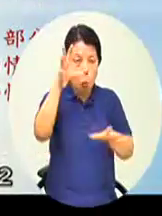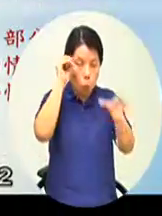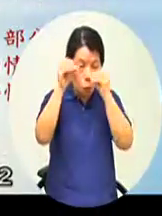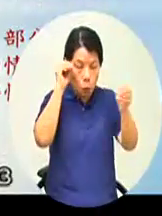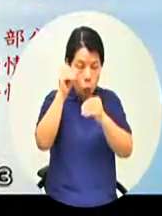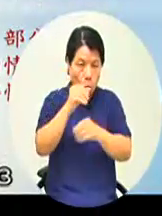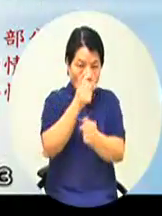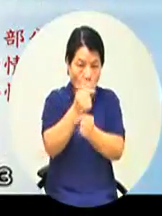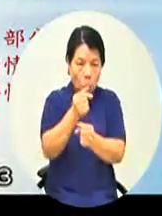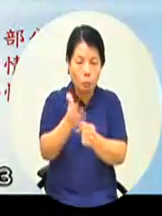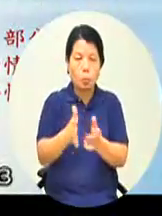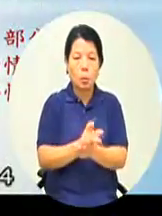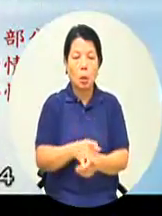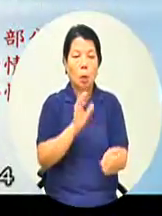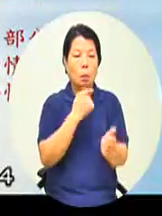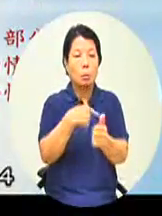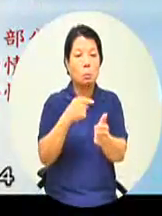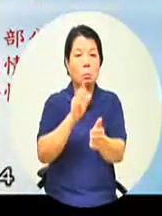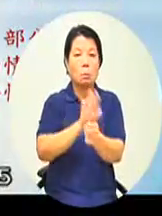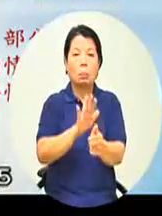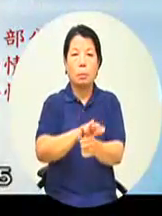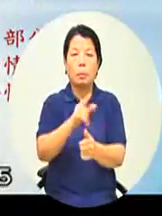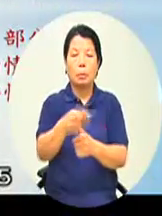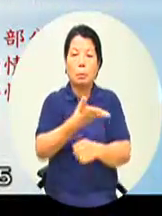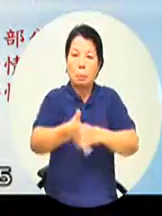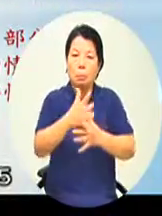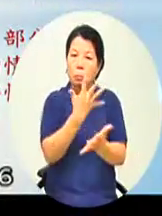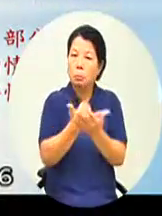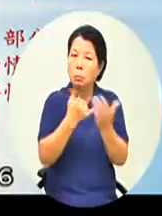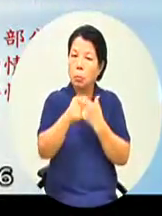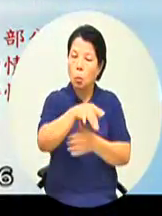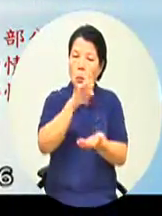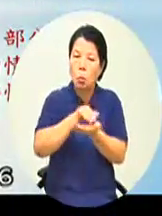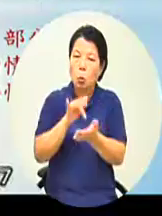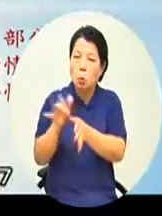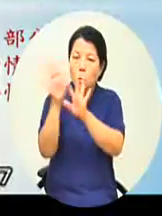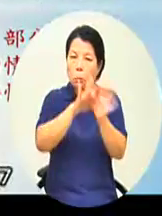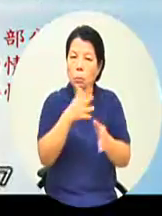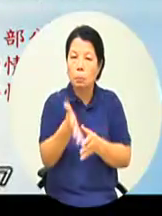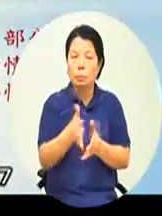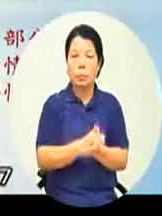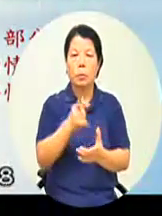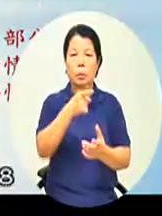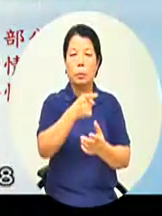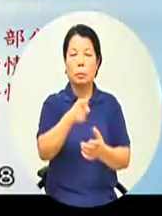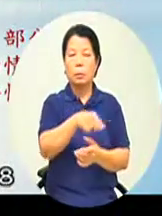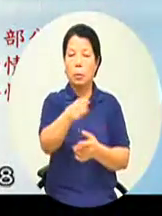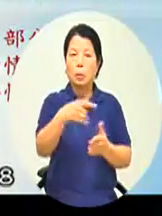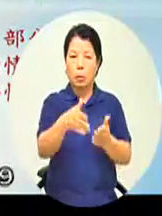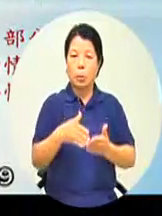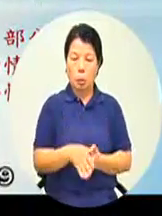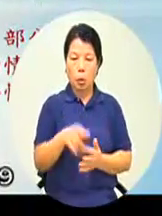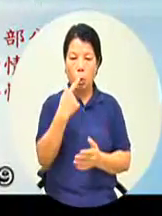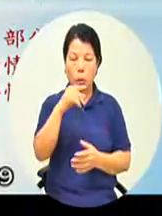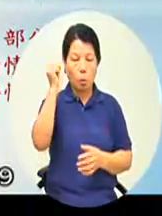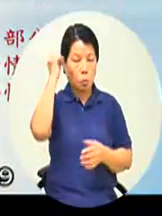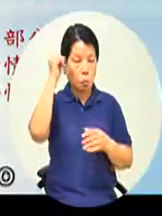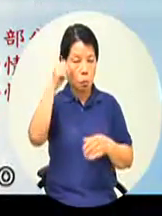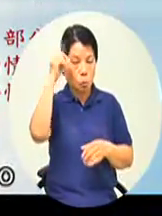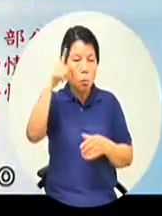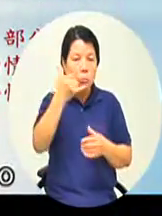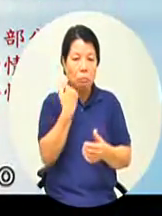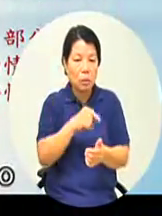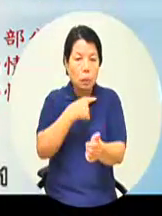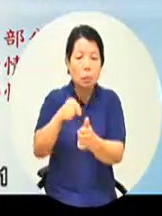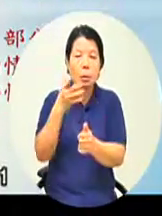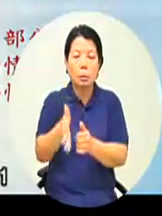让辅导学生，然后让学生了解到毒品的状态吗？他们够有这样的一个知识可以来做吗？